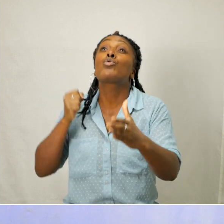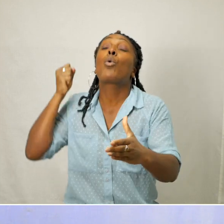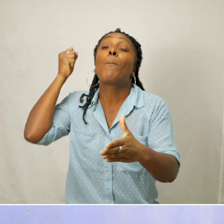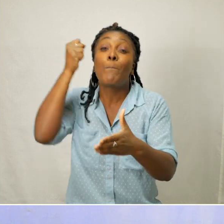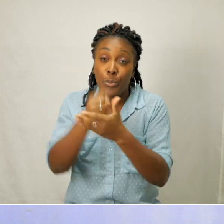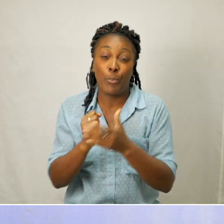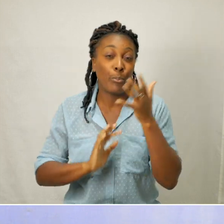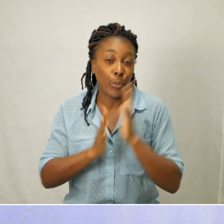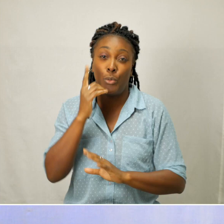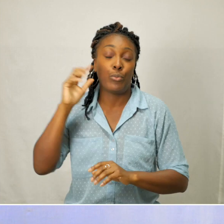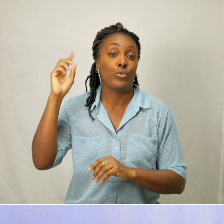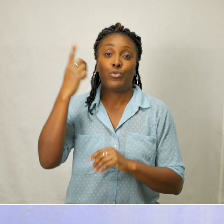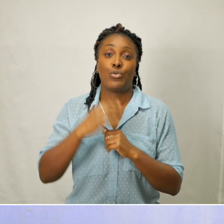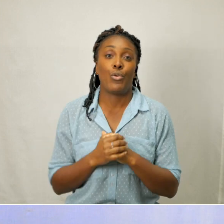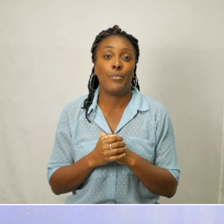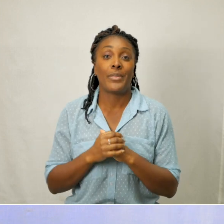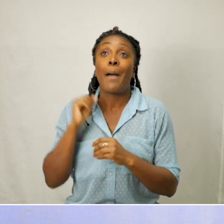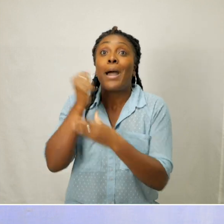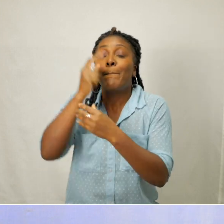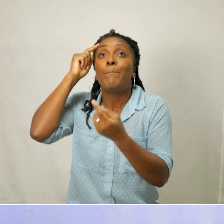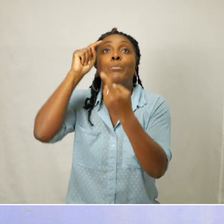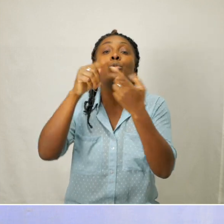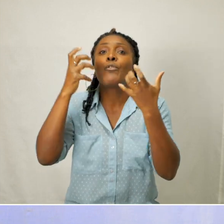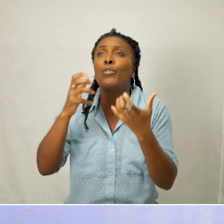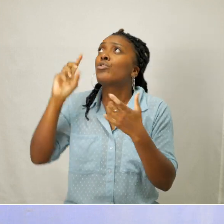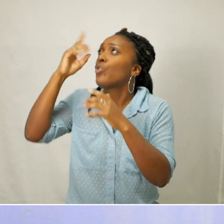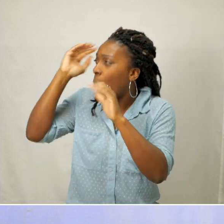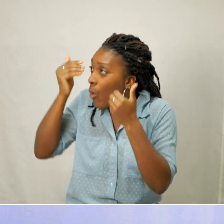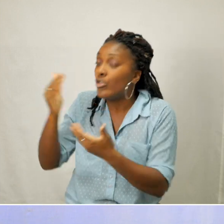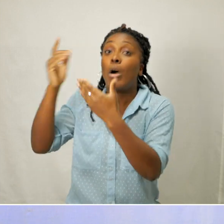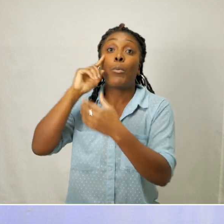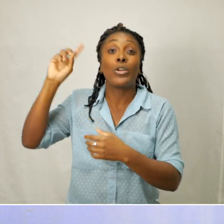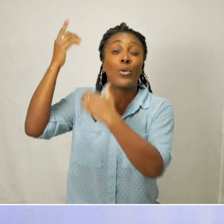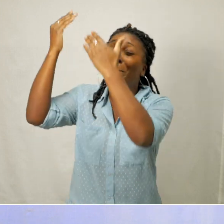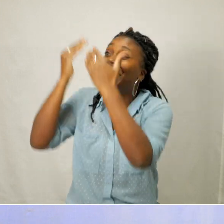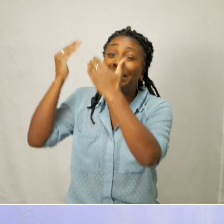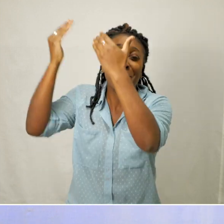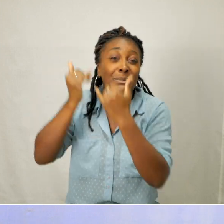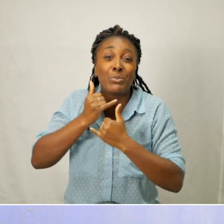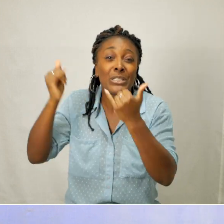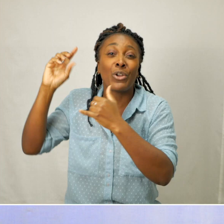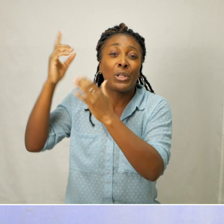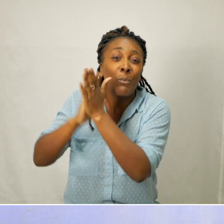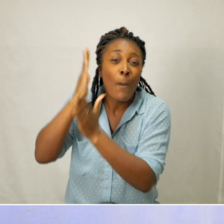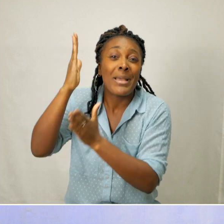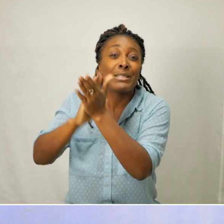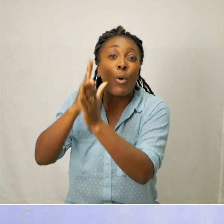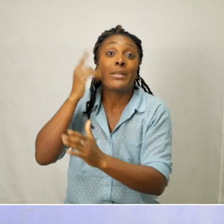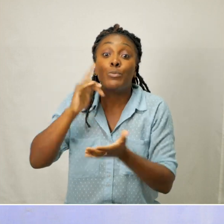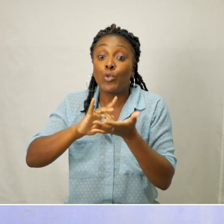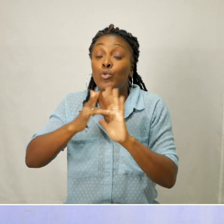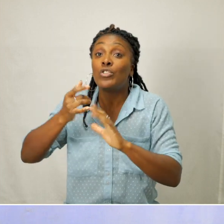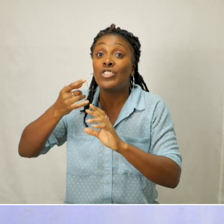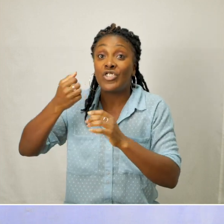bout. Son but, c'était d'honorer Dieu parce que Dieu l'avait béni et qu'il lui avait fait des promesses pour